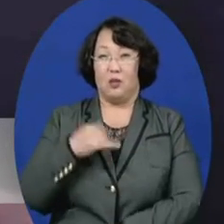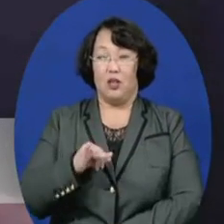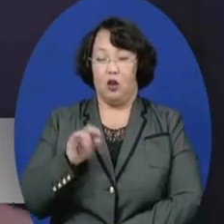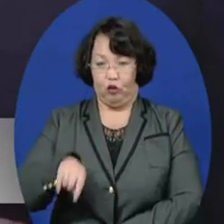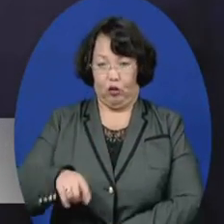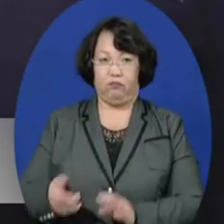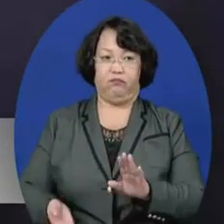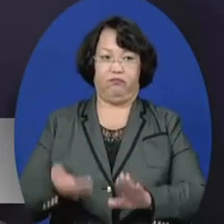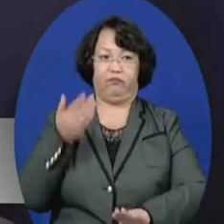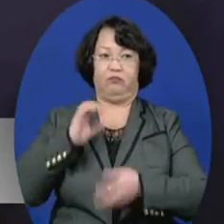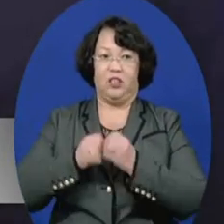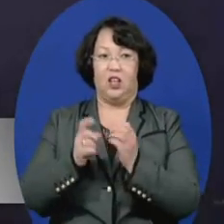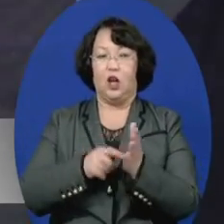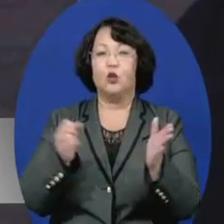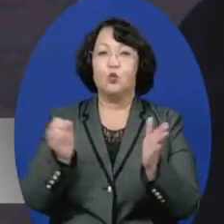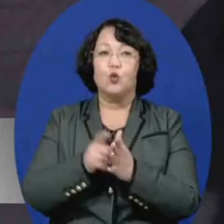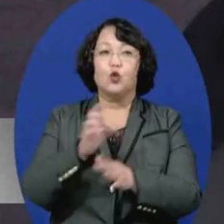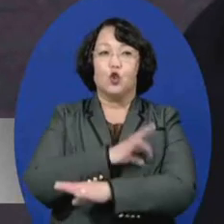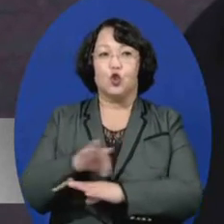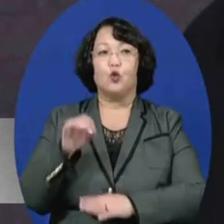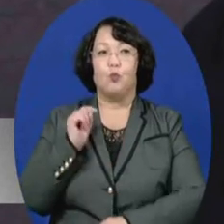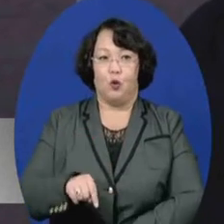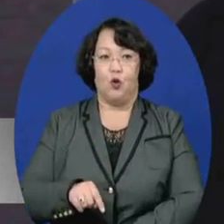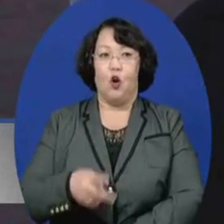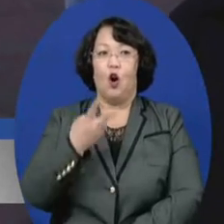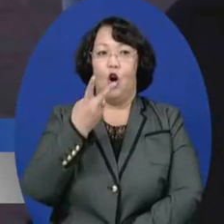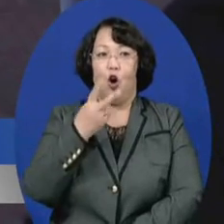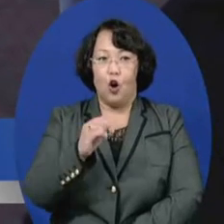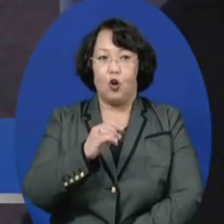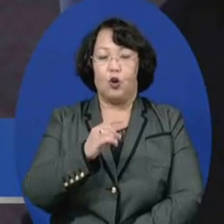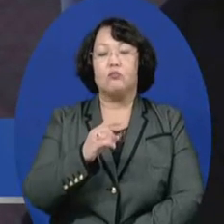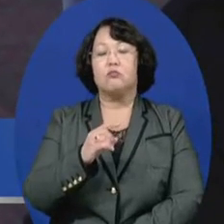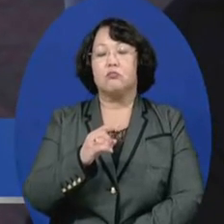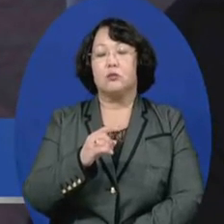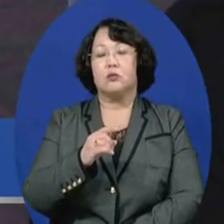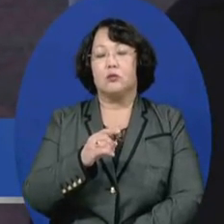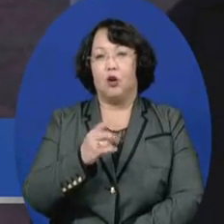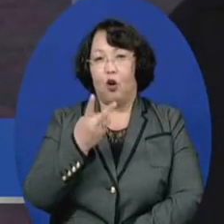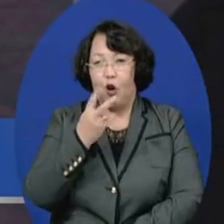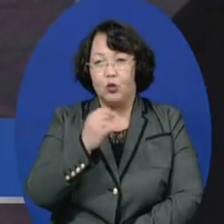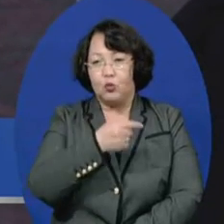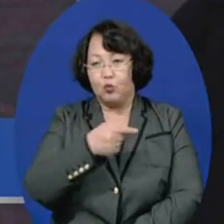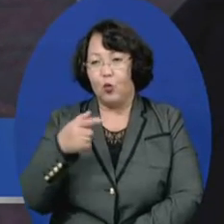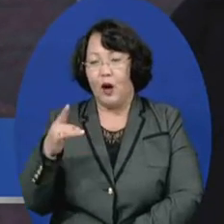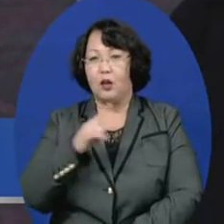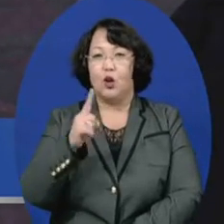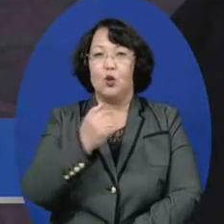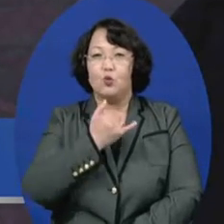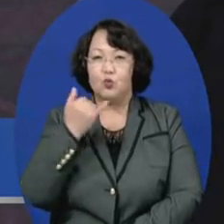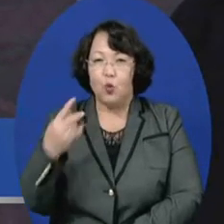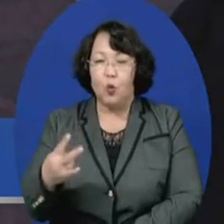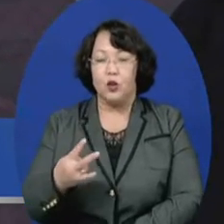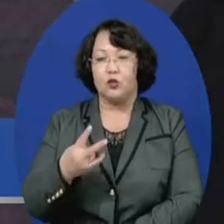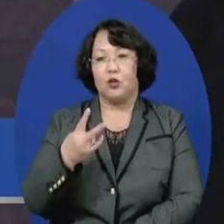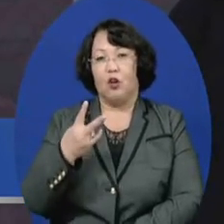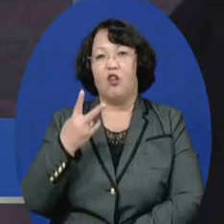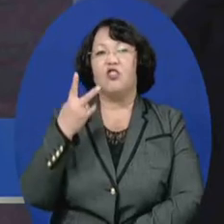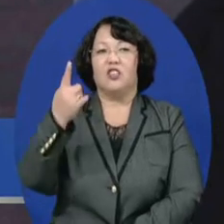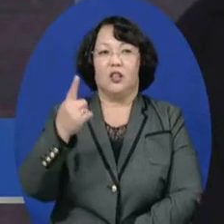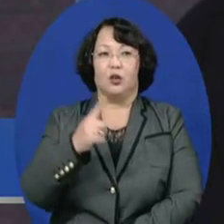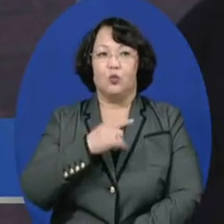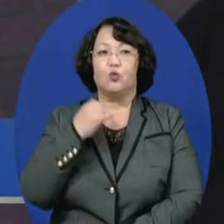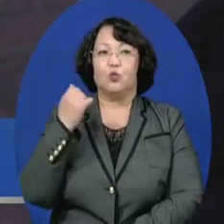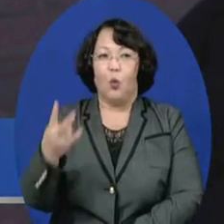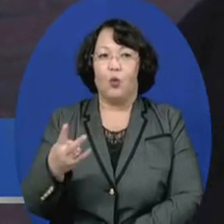бол маш том одоо хэрэгцээтэй төсөл болж байгаа. 20-р зуунаас 21-р зуунд бидний одоо чирж авч орж ирсэн нэг хөшлийн хоцрогдол